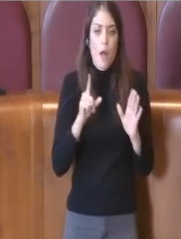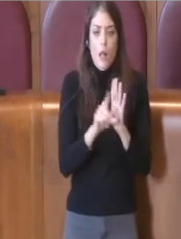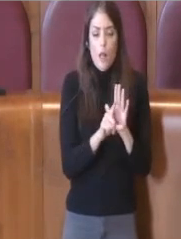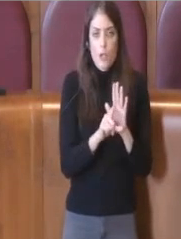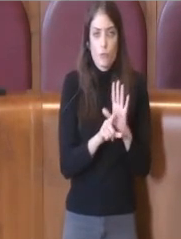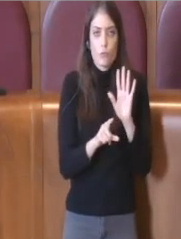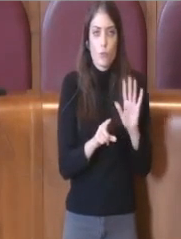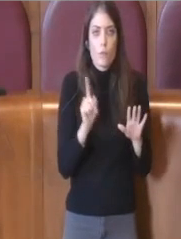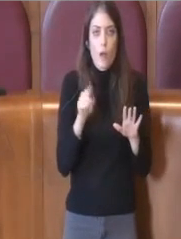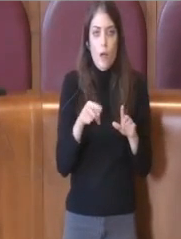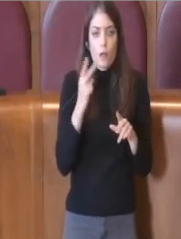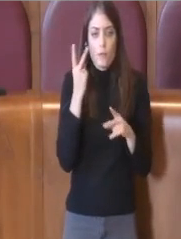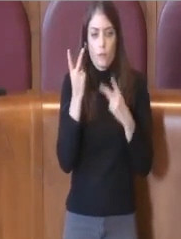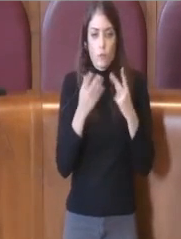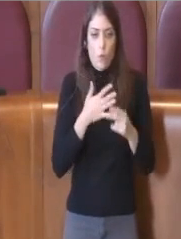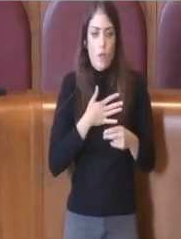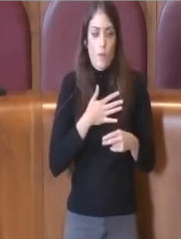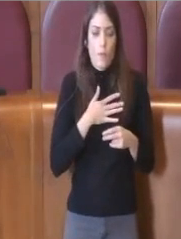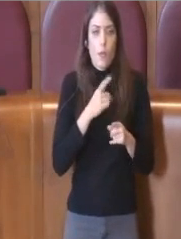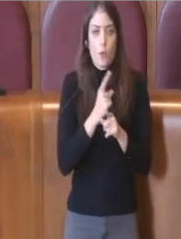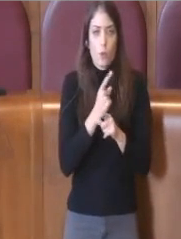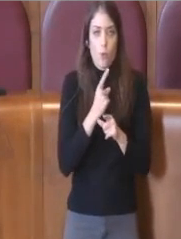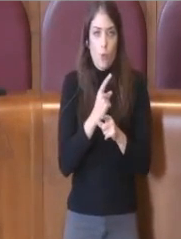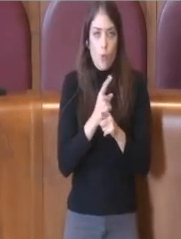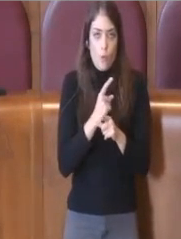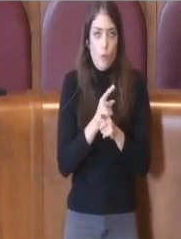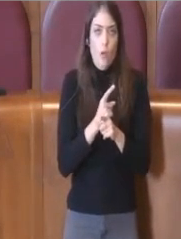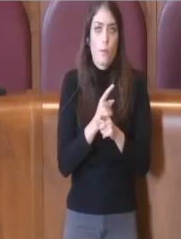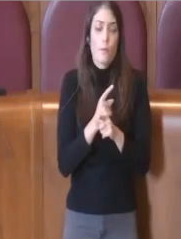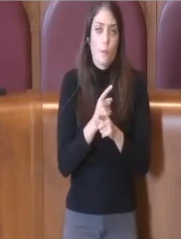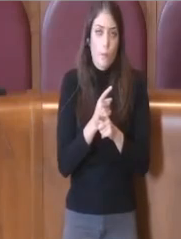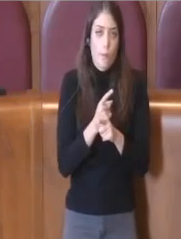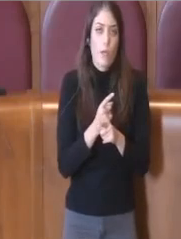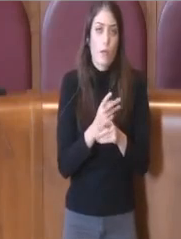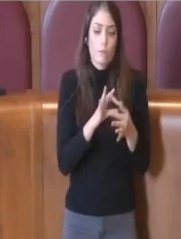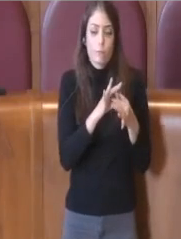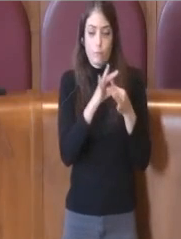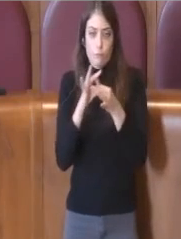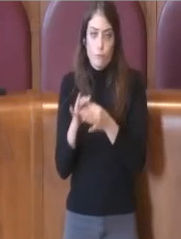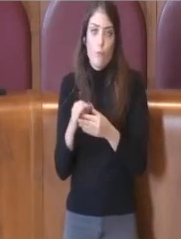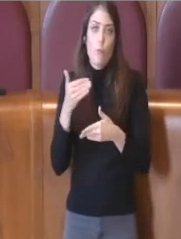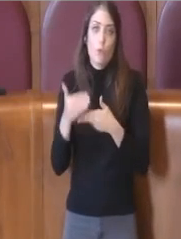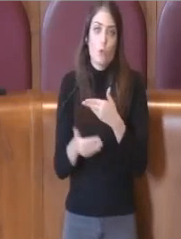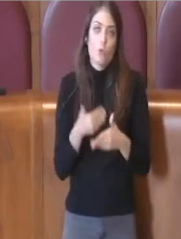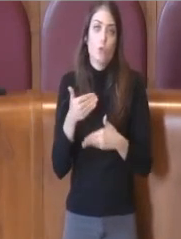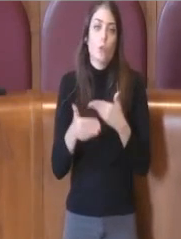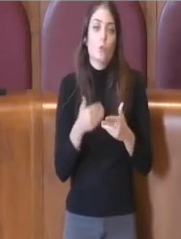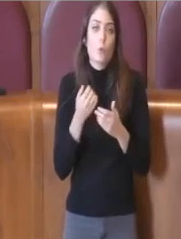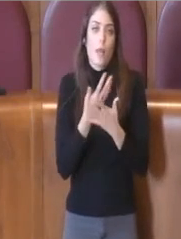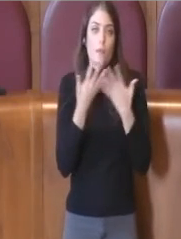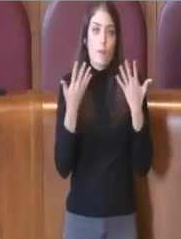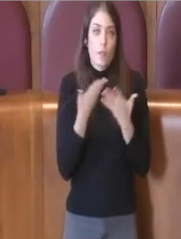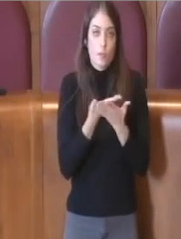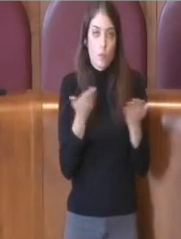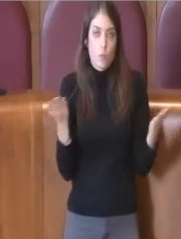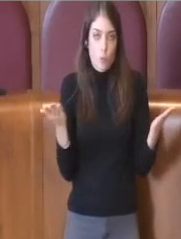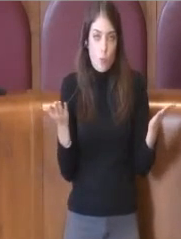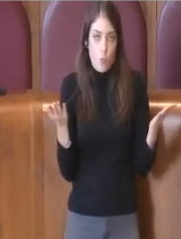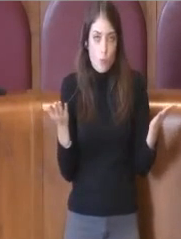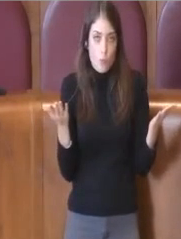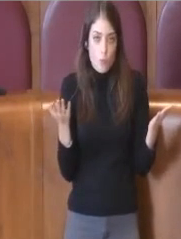ma anche dal mio modo di vedere le cose dovrebbero quantomeno essere subordinate a una procedura ad evidenza pubblica, quindi